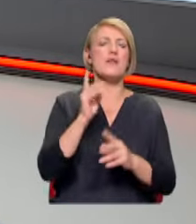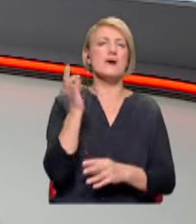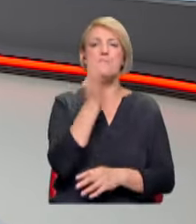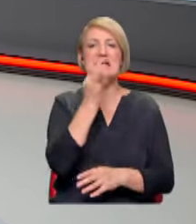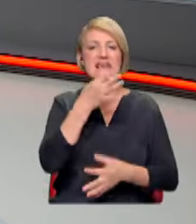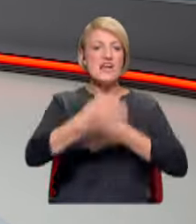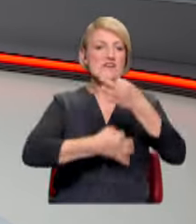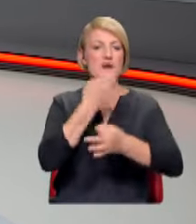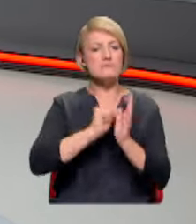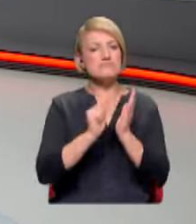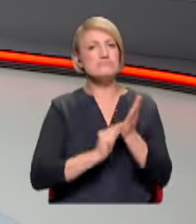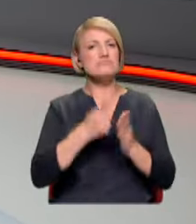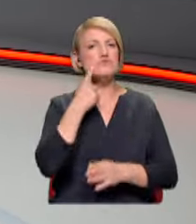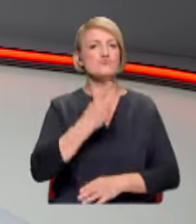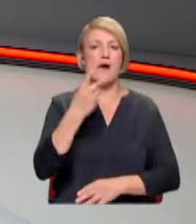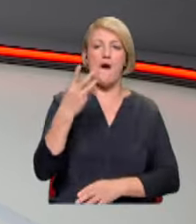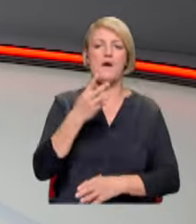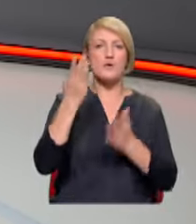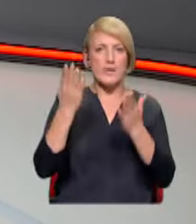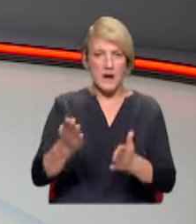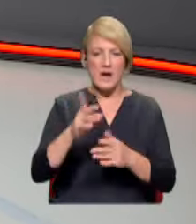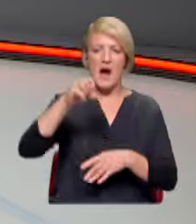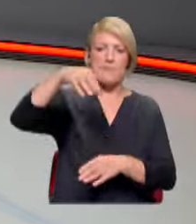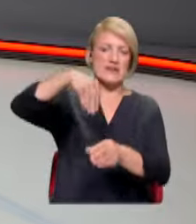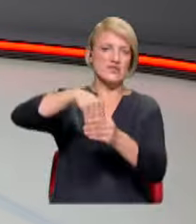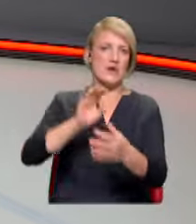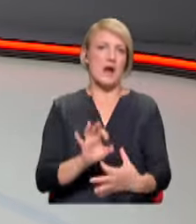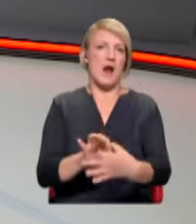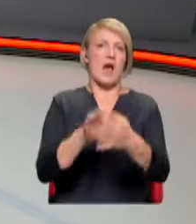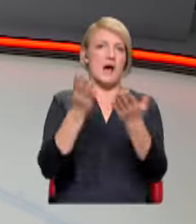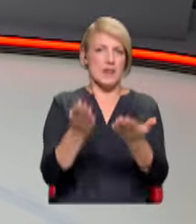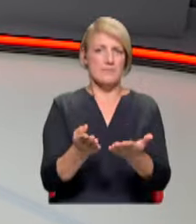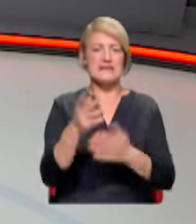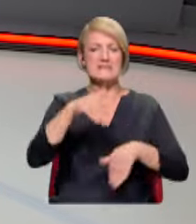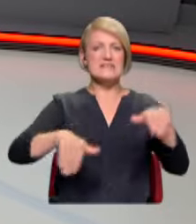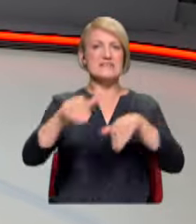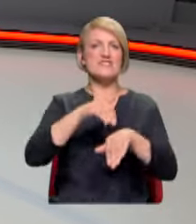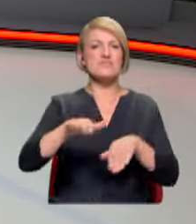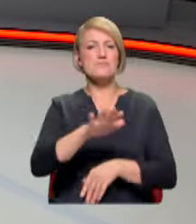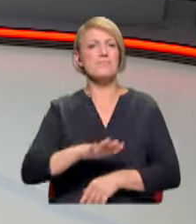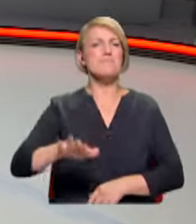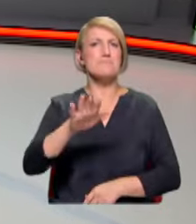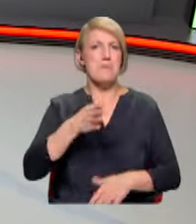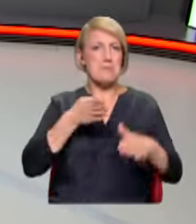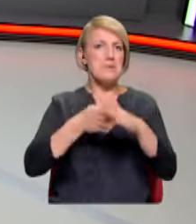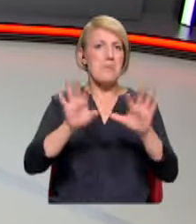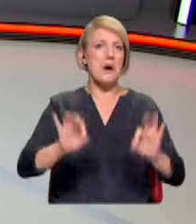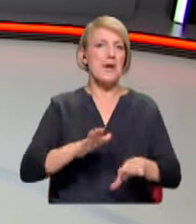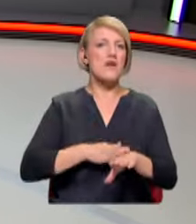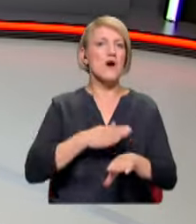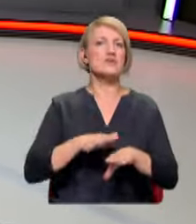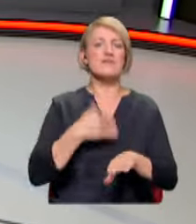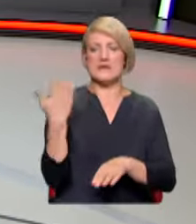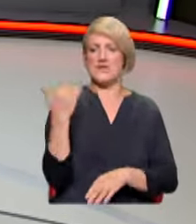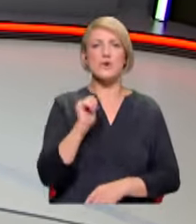yalanlanması Cumhurbaşkanı Erdoğan'la ve AK Parti ile ilgili işte seçim sattı Mine girmeye başladık yavaş yavaş